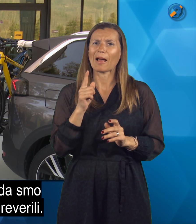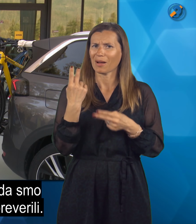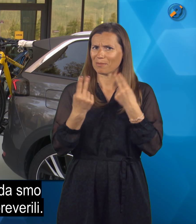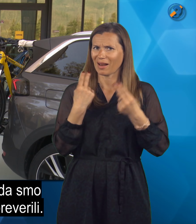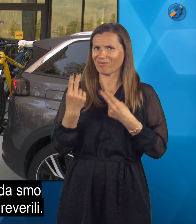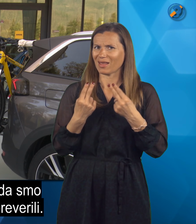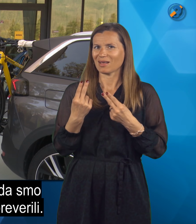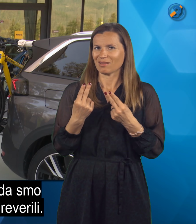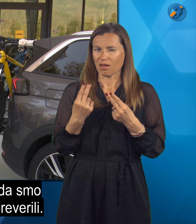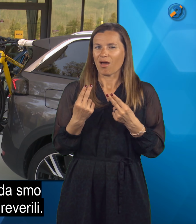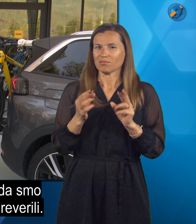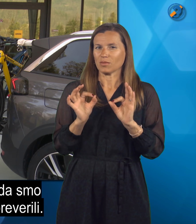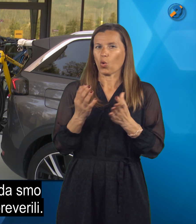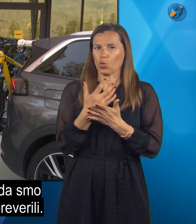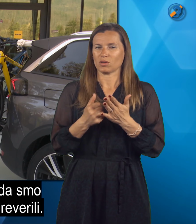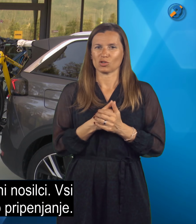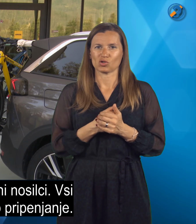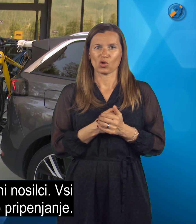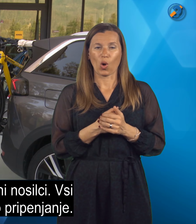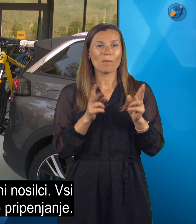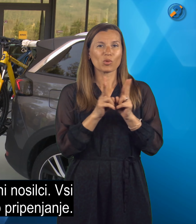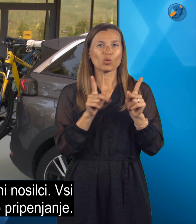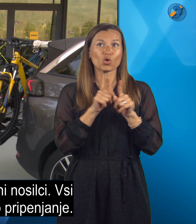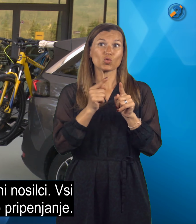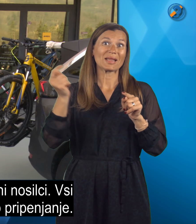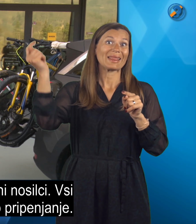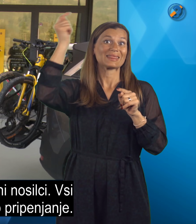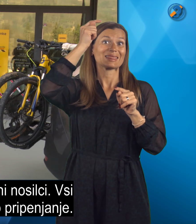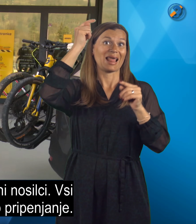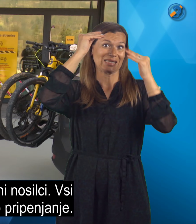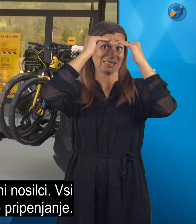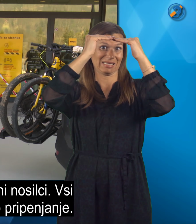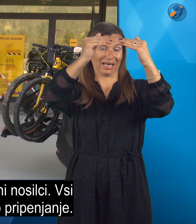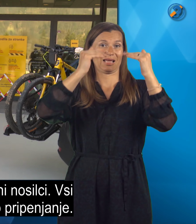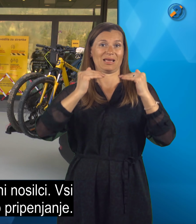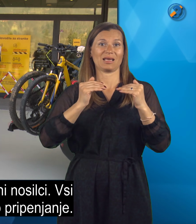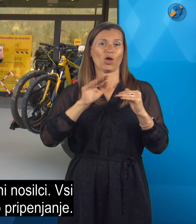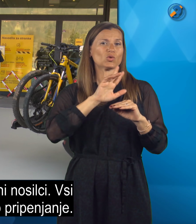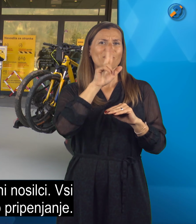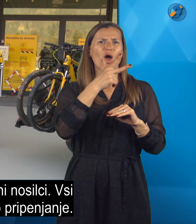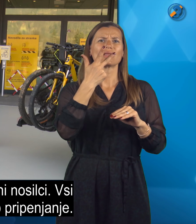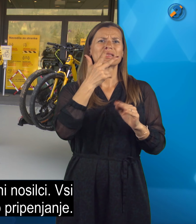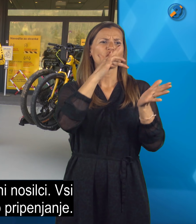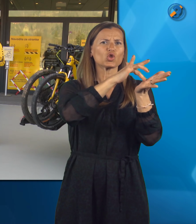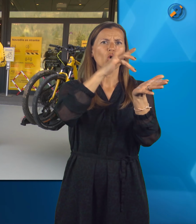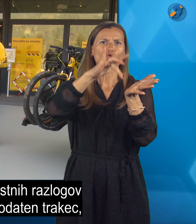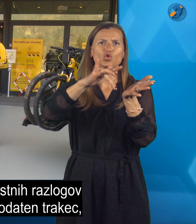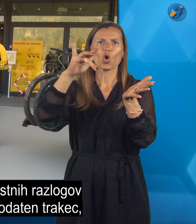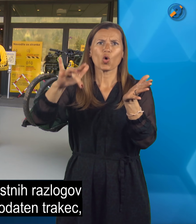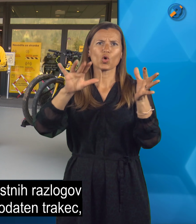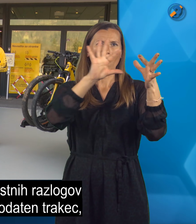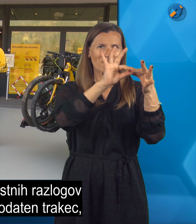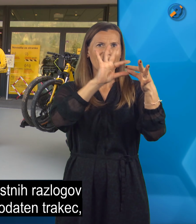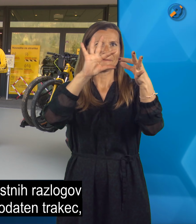ne bo odveč. Enako tudi s temi strešnimi nosilci, vsi imajo trotočkovno pripenjanje,